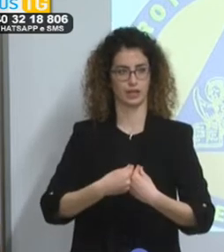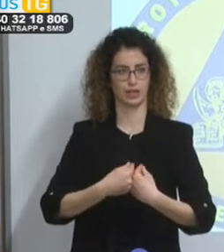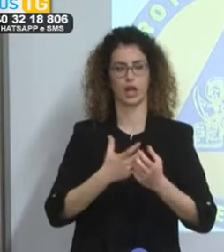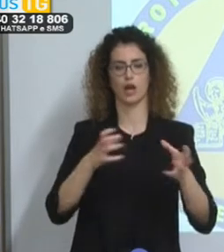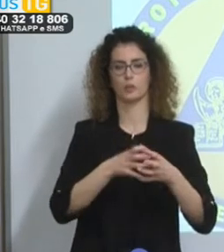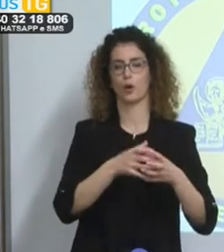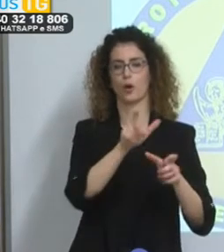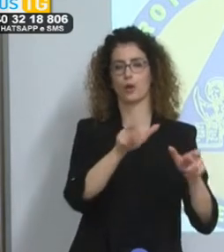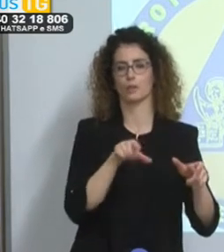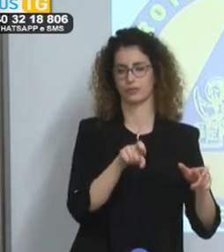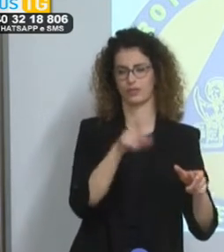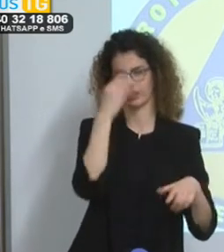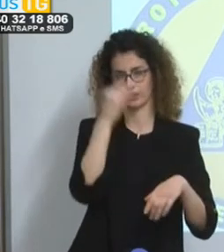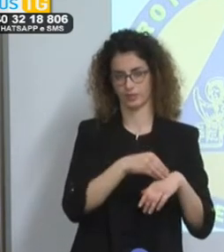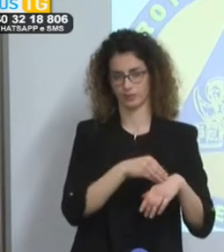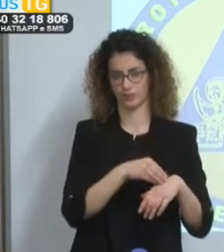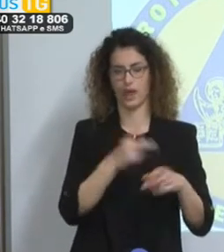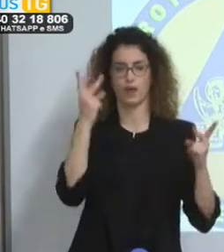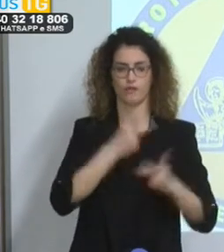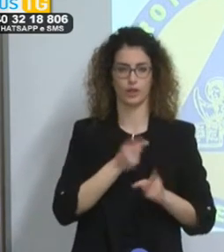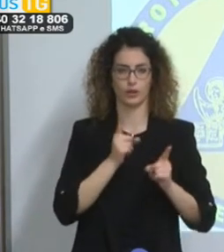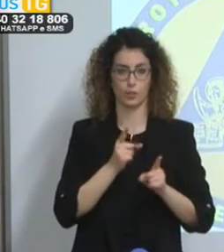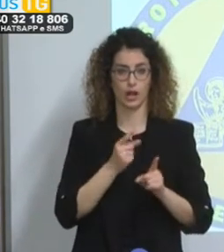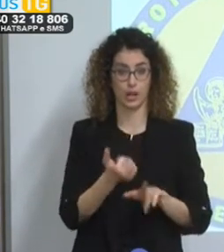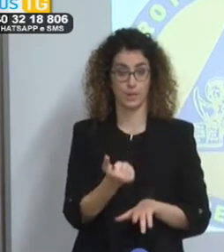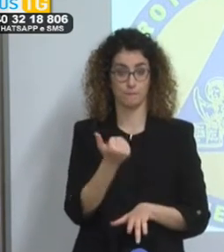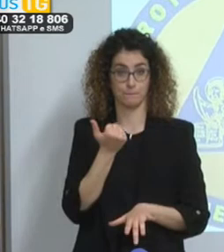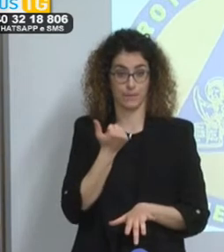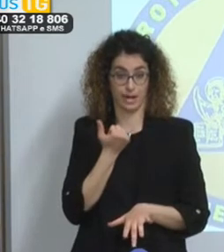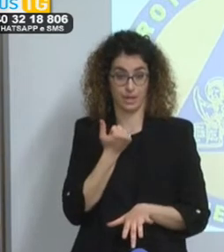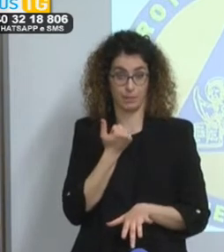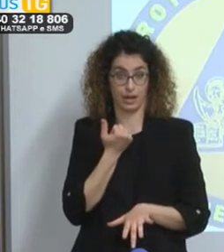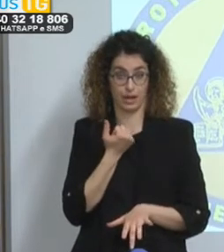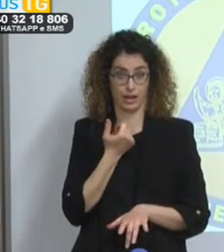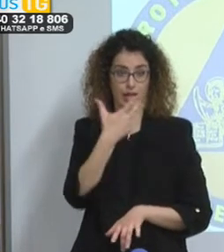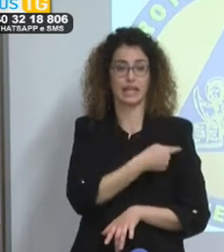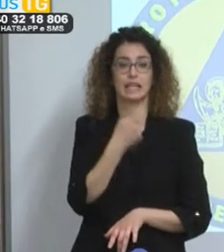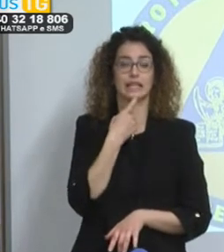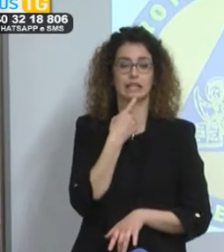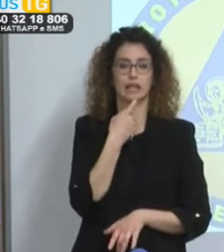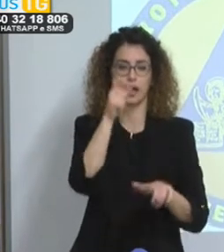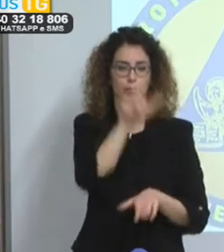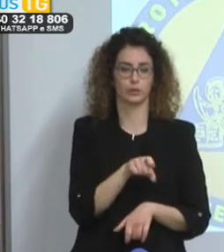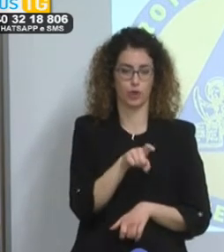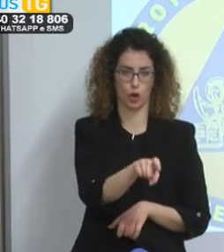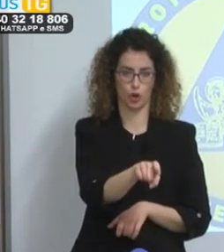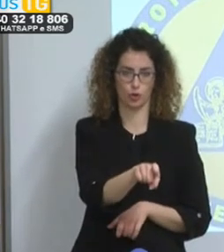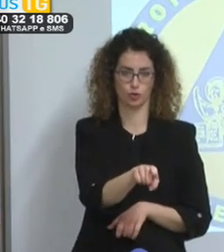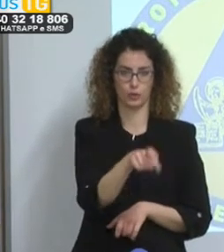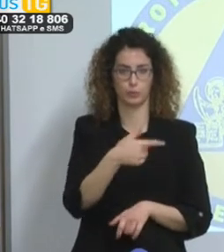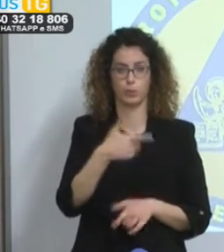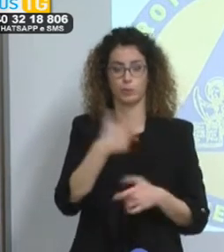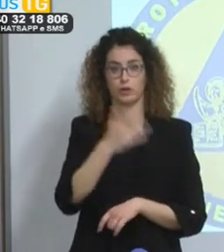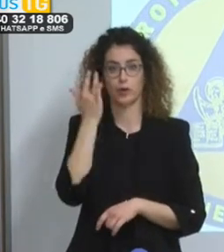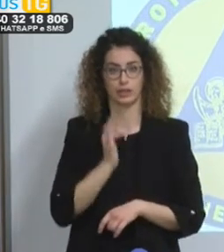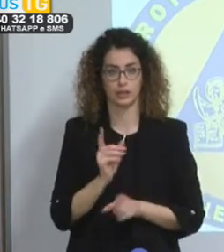dell'oncologico, per dire. Però è pur vero che prima, in via prioritaria, si fa l'oncologico di quella famiglia, perché altrimenti rischiamo veramente di non riuscire